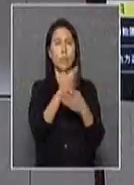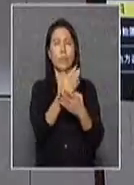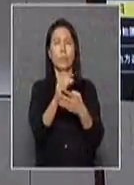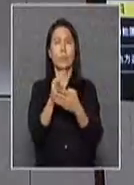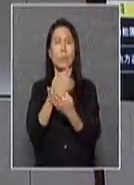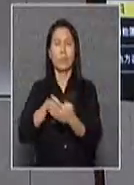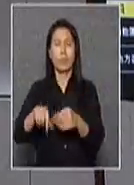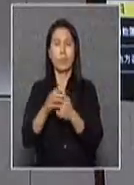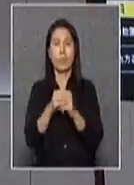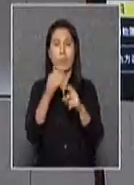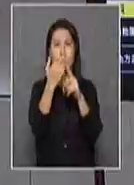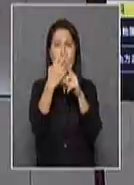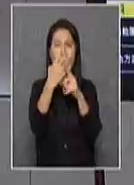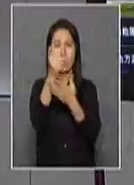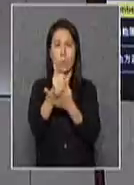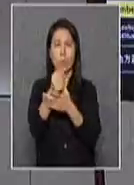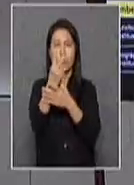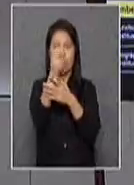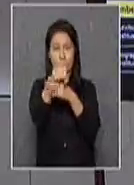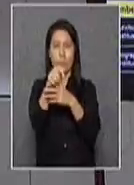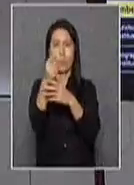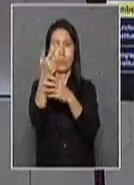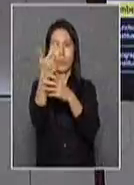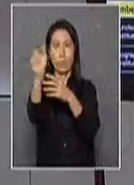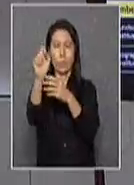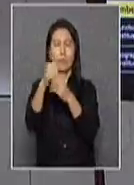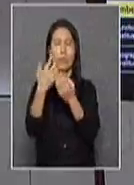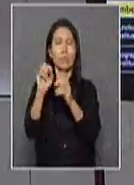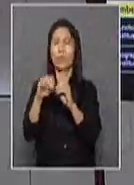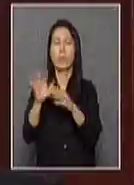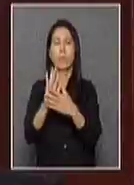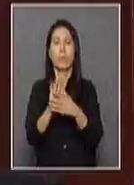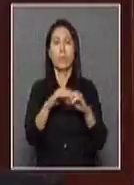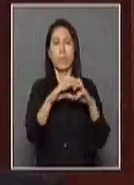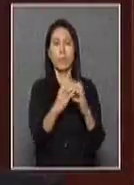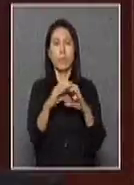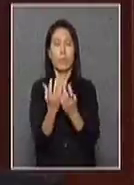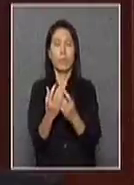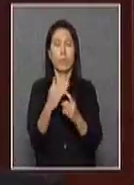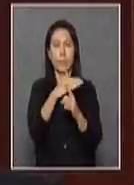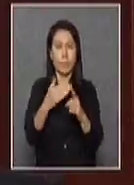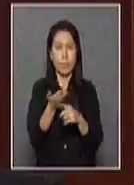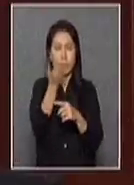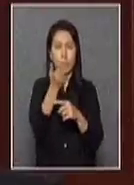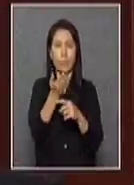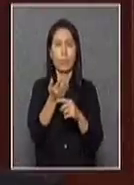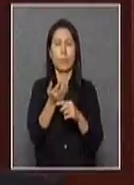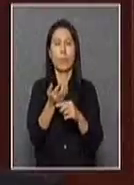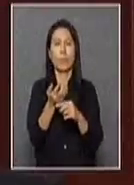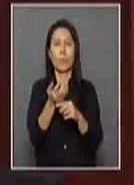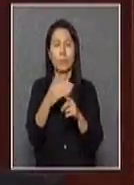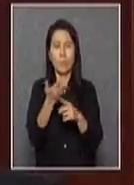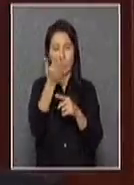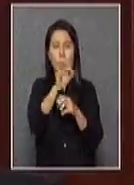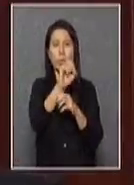選舉產生嘅議員14位出席，2位贊成，8位反對，冇人棄權。議題未獲得兩部分在席委員分別以過半數